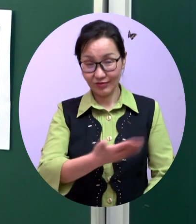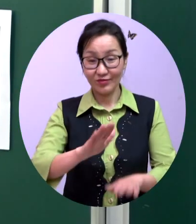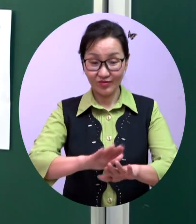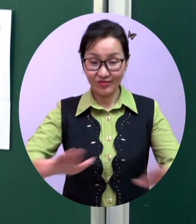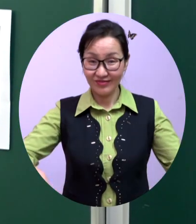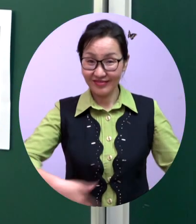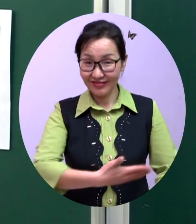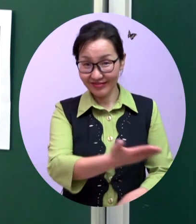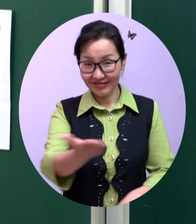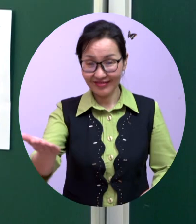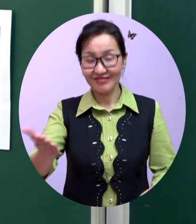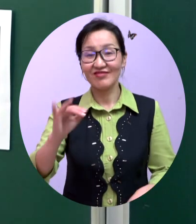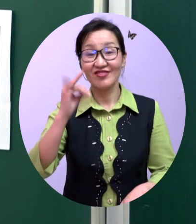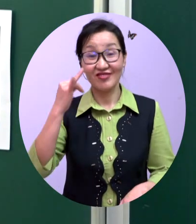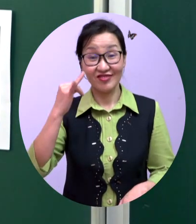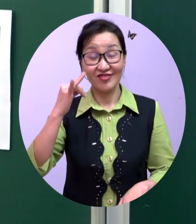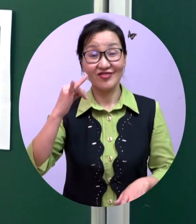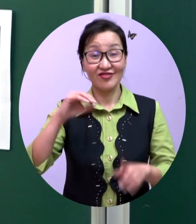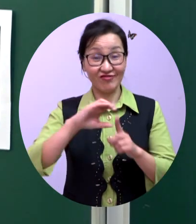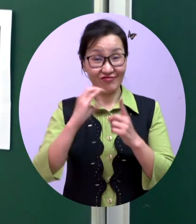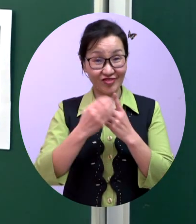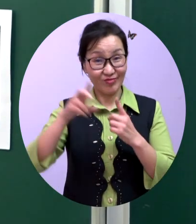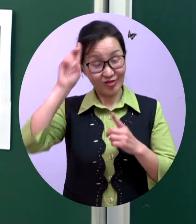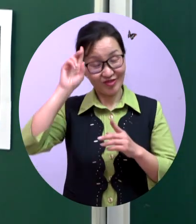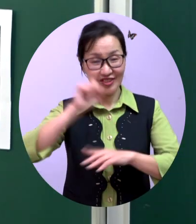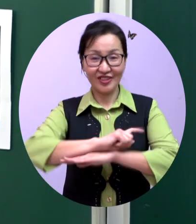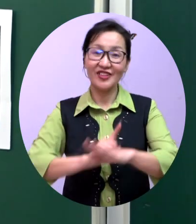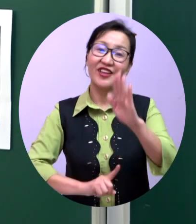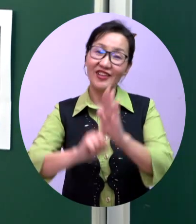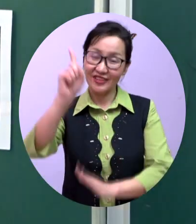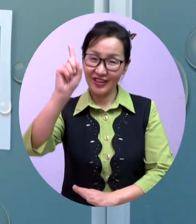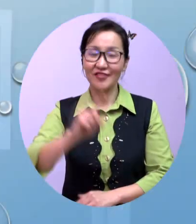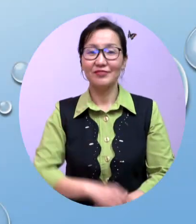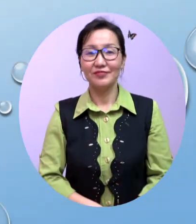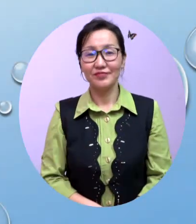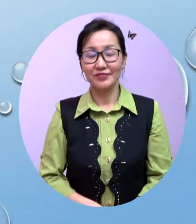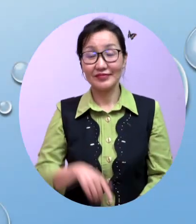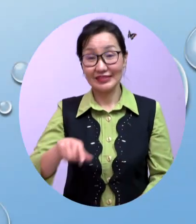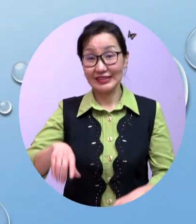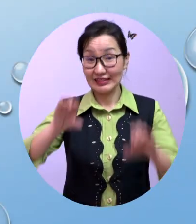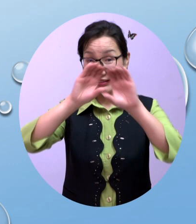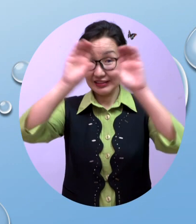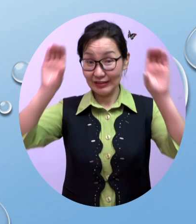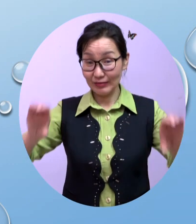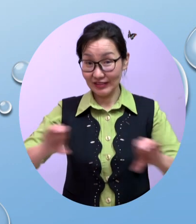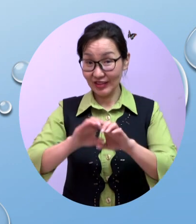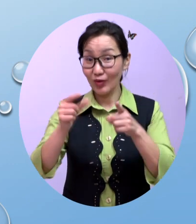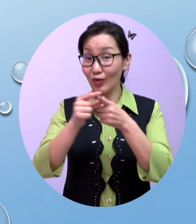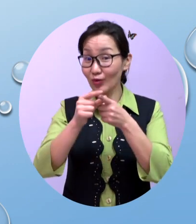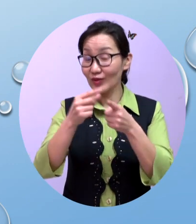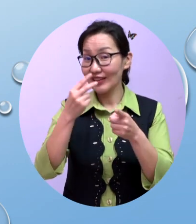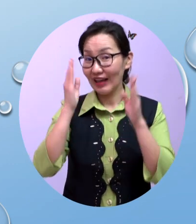Сайн байцгаана уу хүүхдүүдээ. Иргэний ёсын болцрол хичээлээ эхэлцгээе. За, самар дээрх